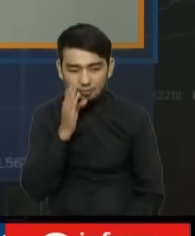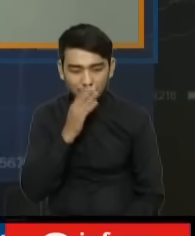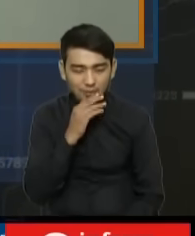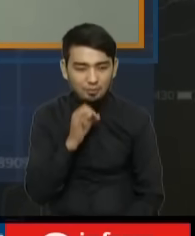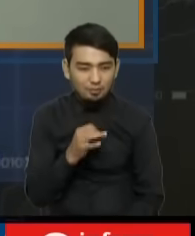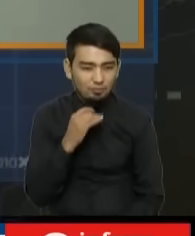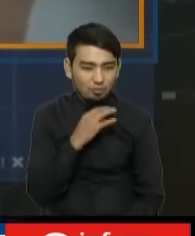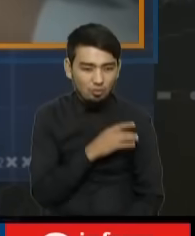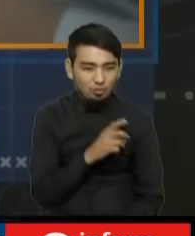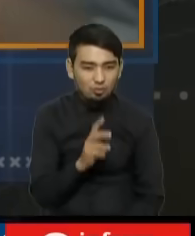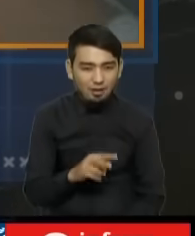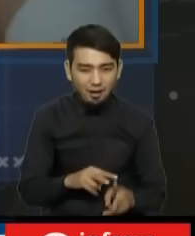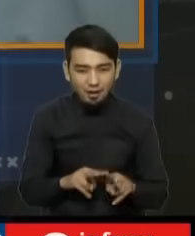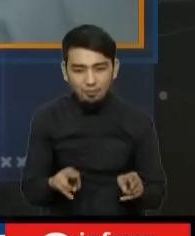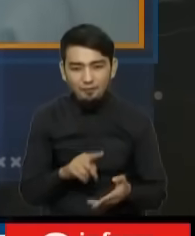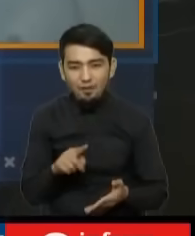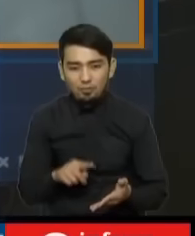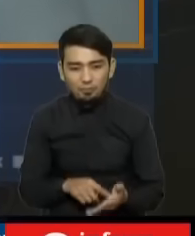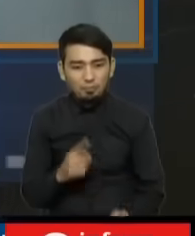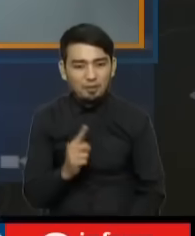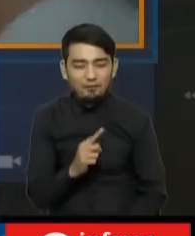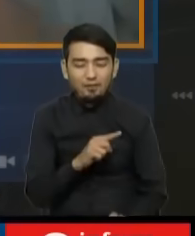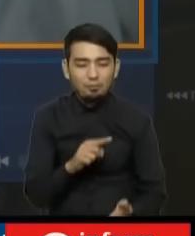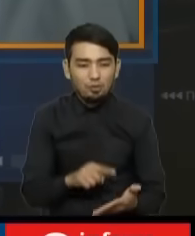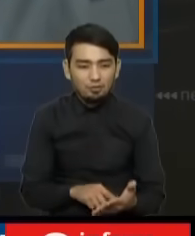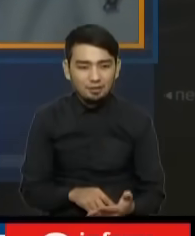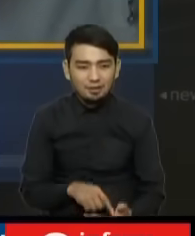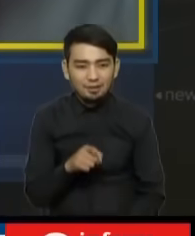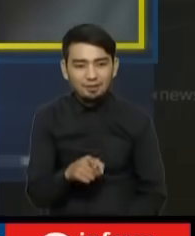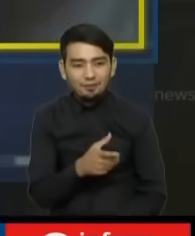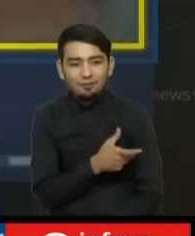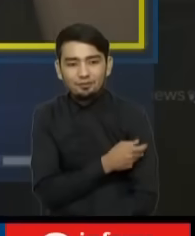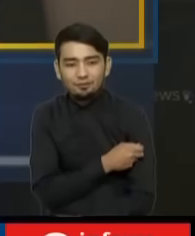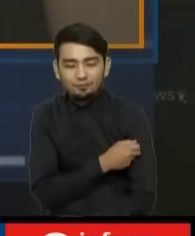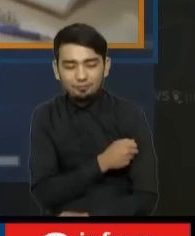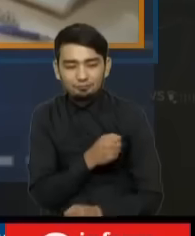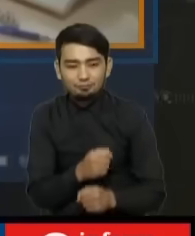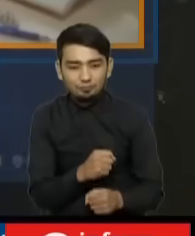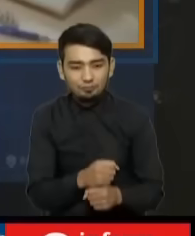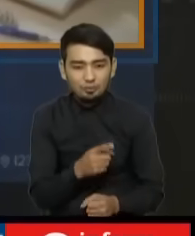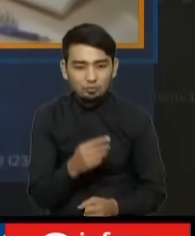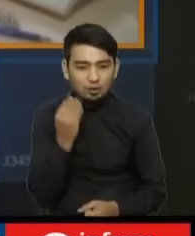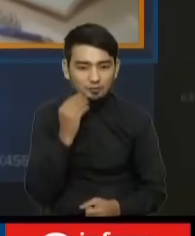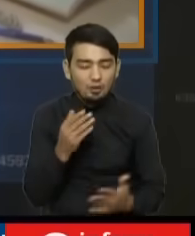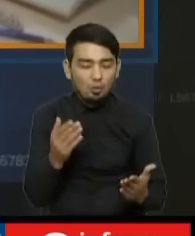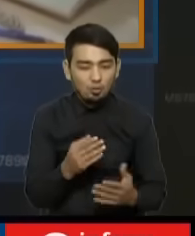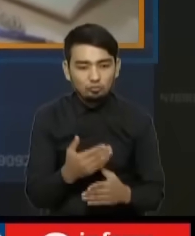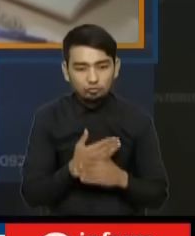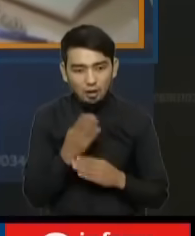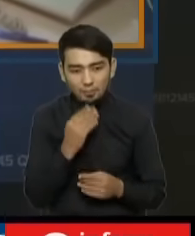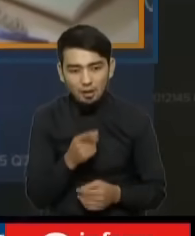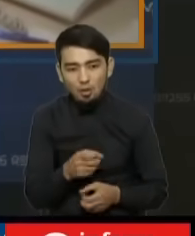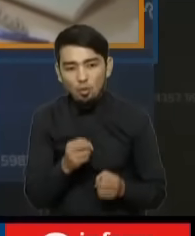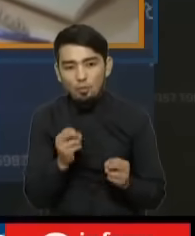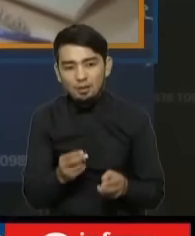көбісі бірдей сұрақпен келеді. Бірінші сұрақ ол бұл екпені нәтижесі қандай, және екінші сұрақ бұл екпені